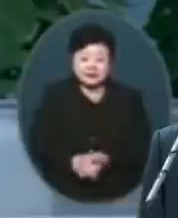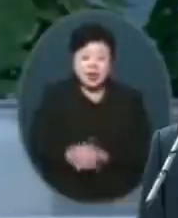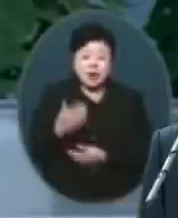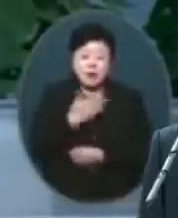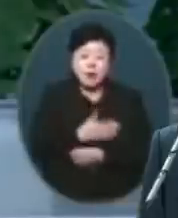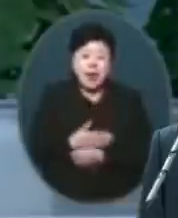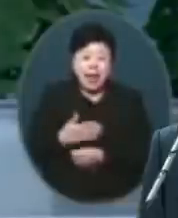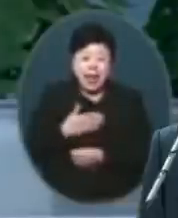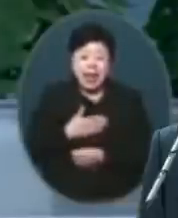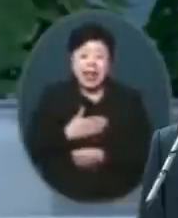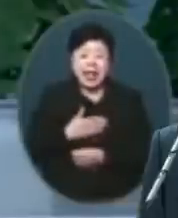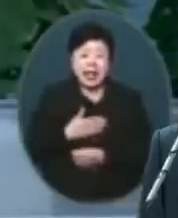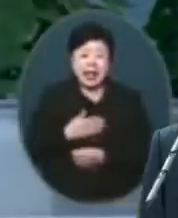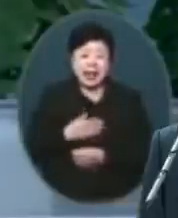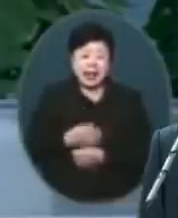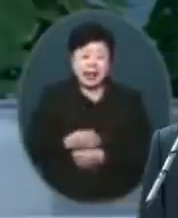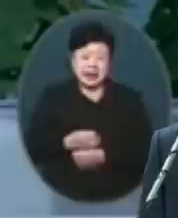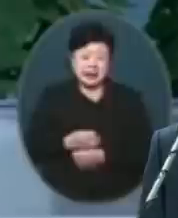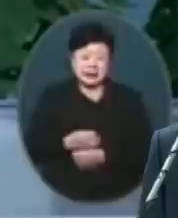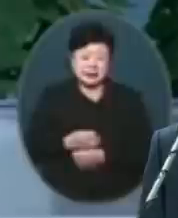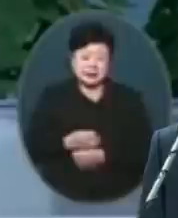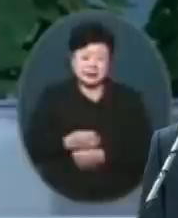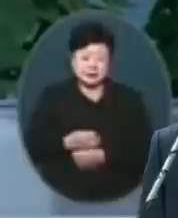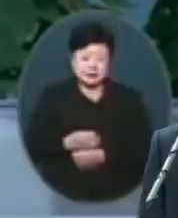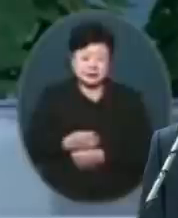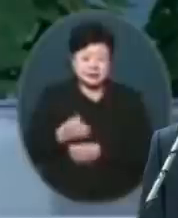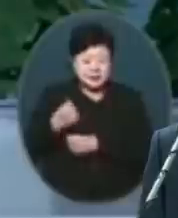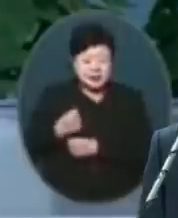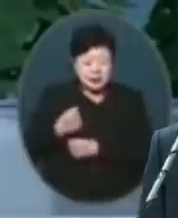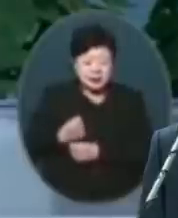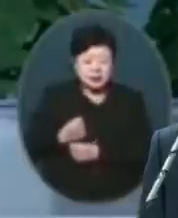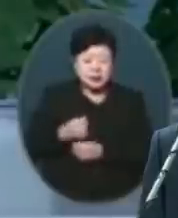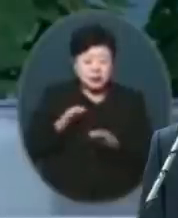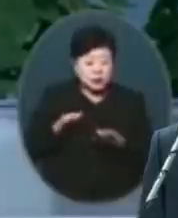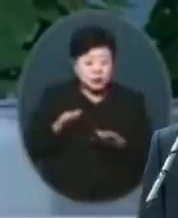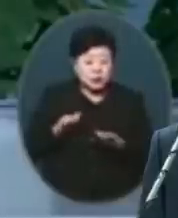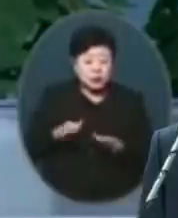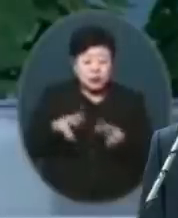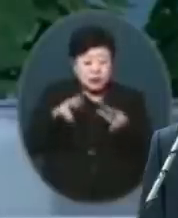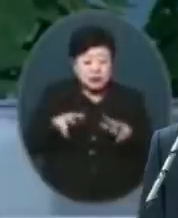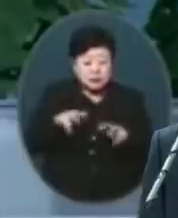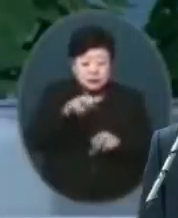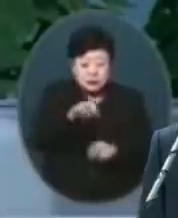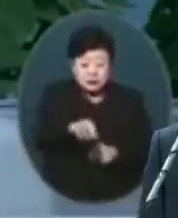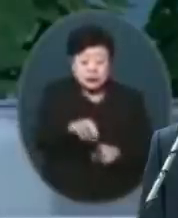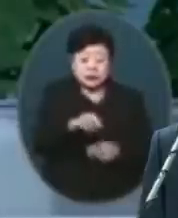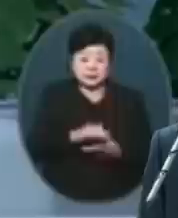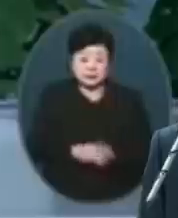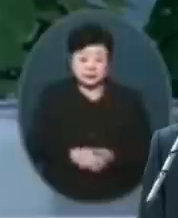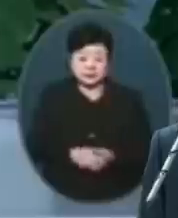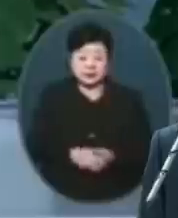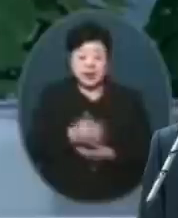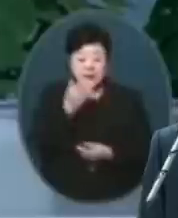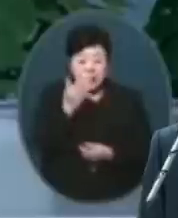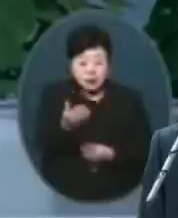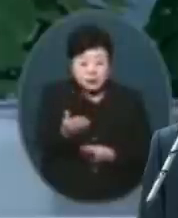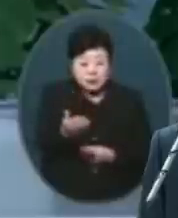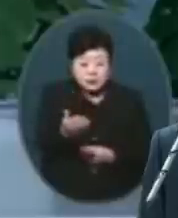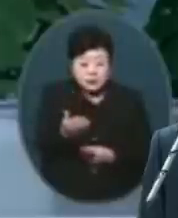몸에 이 은혜를 담고 다니는 것처럼 오늘도 지금 이 자리에